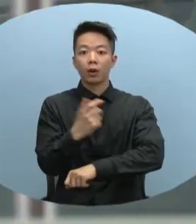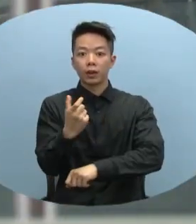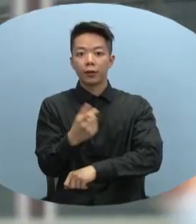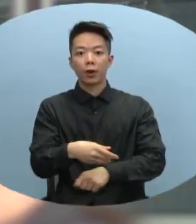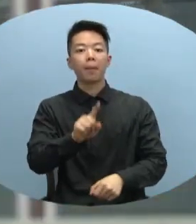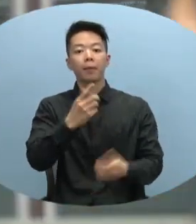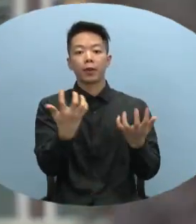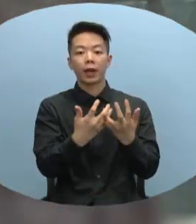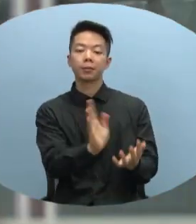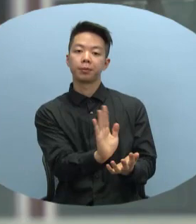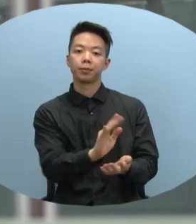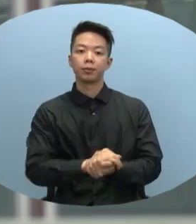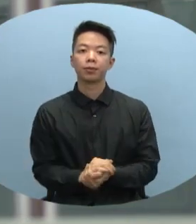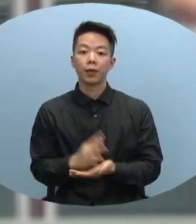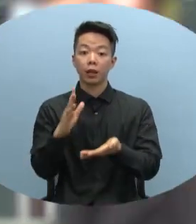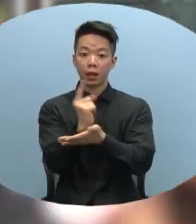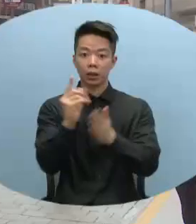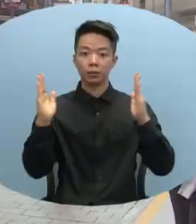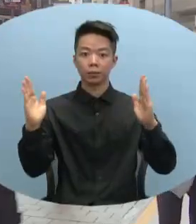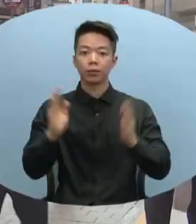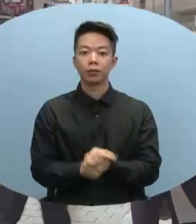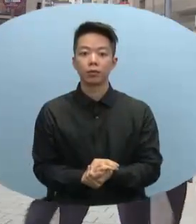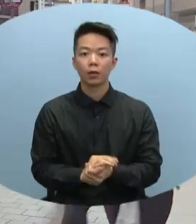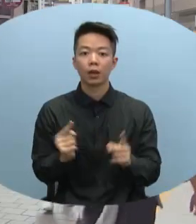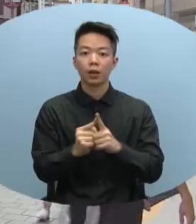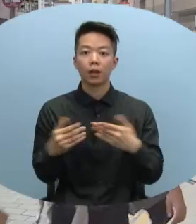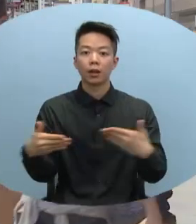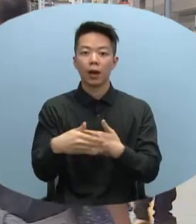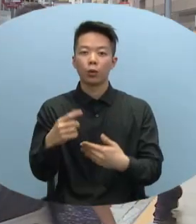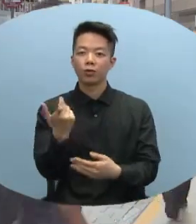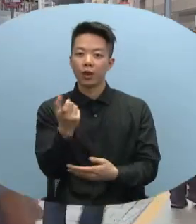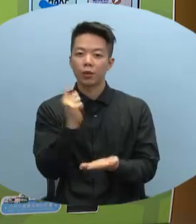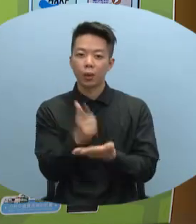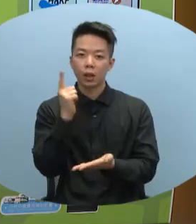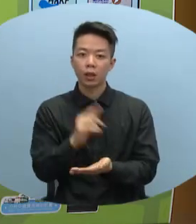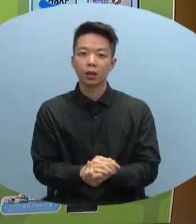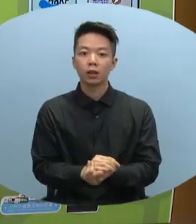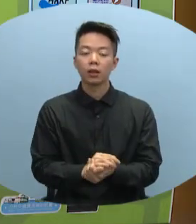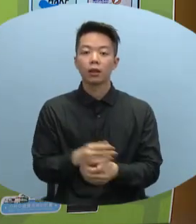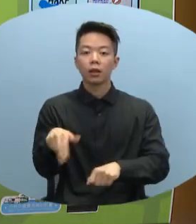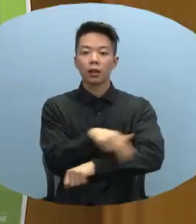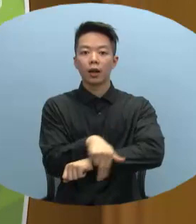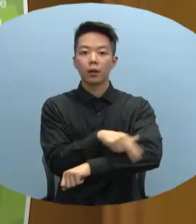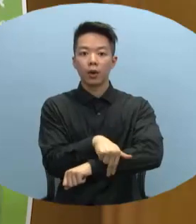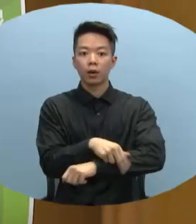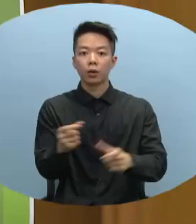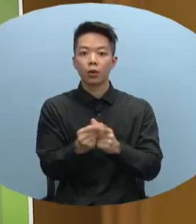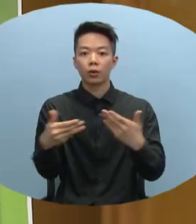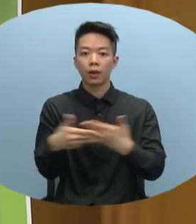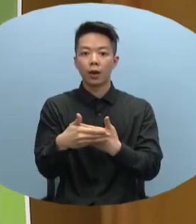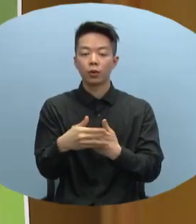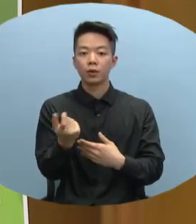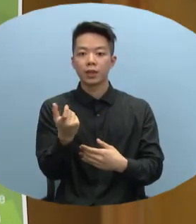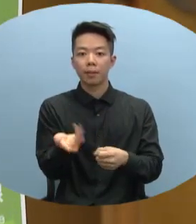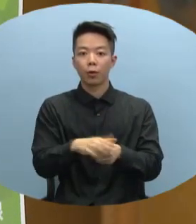价值计算为资产，为期1年。为舒缓市民的交通费负担，政府决定延长公共交通费